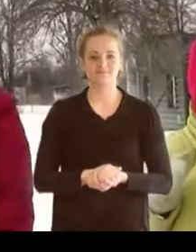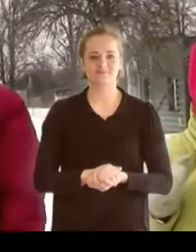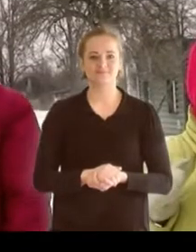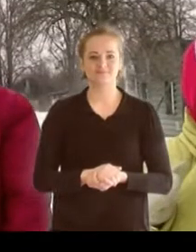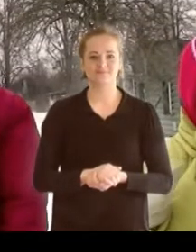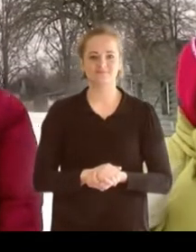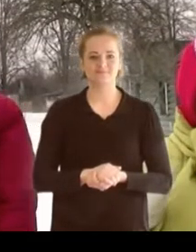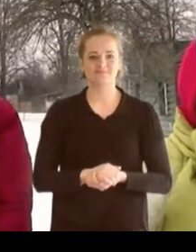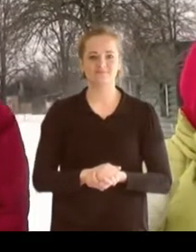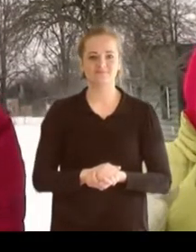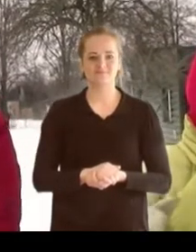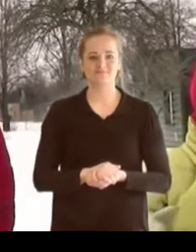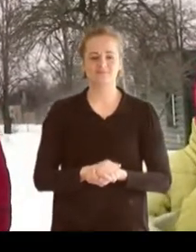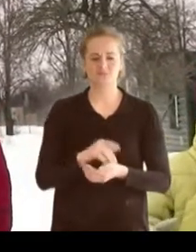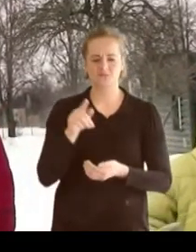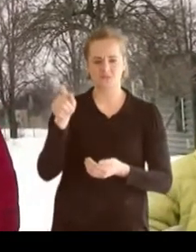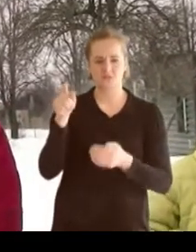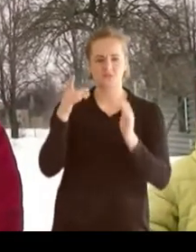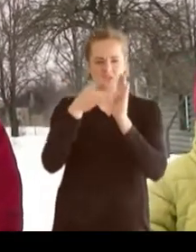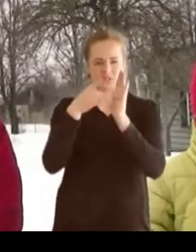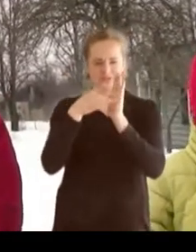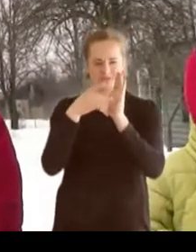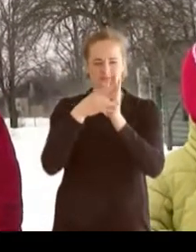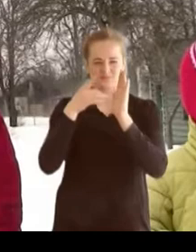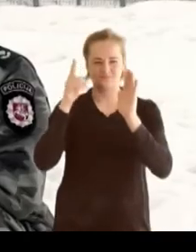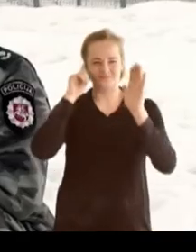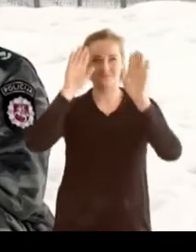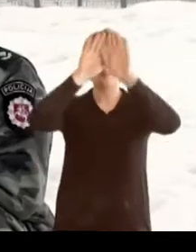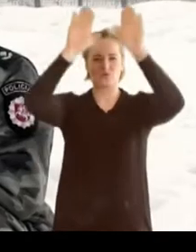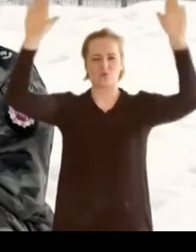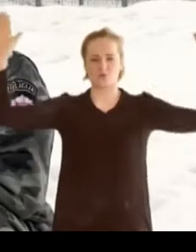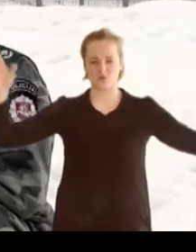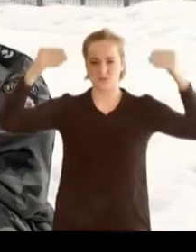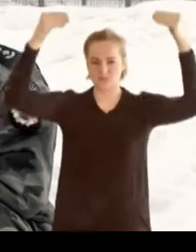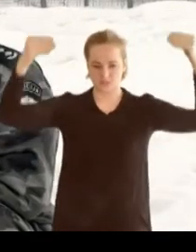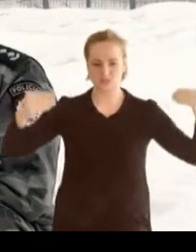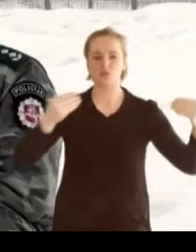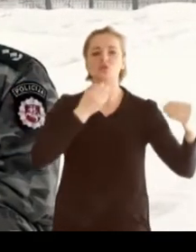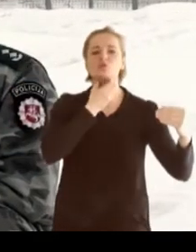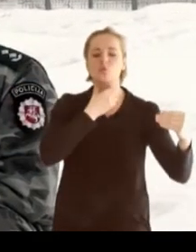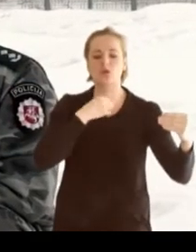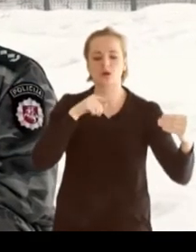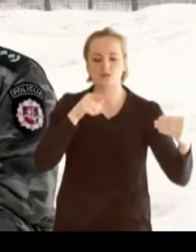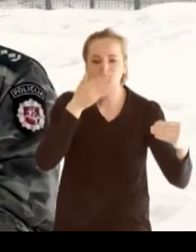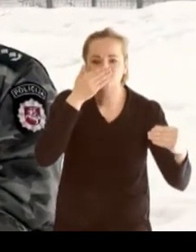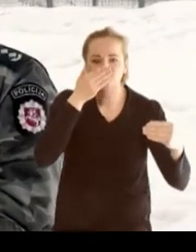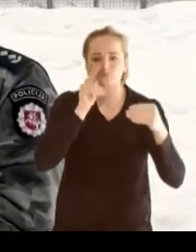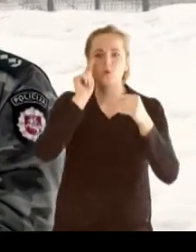Ar tiesa, kad šunys gali suosti per stiklą? Šuns uoslė